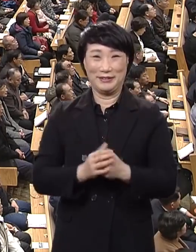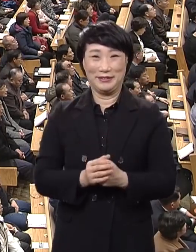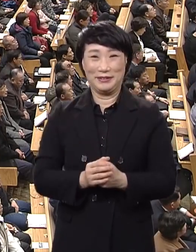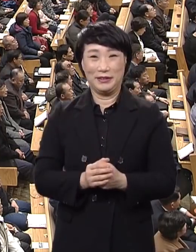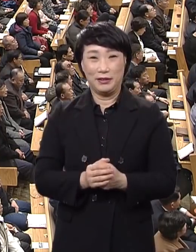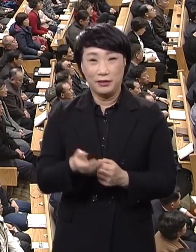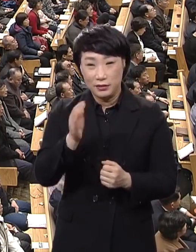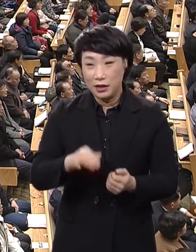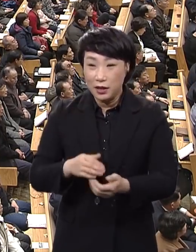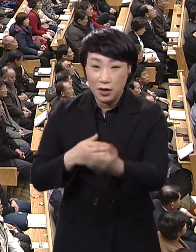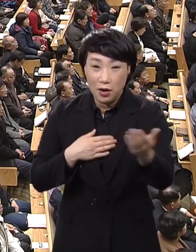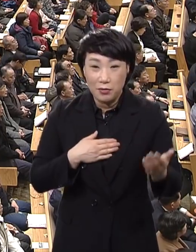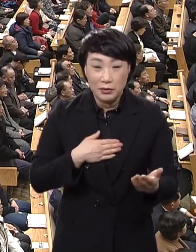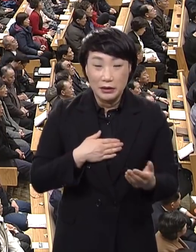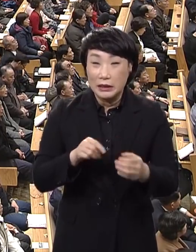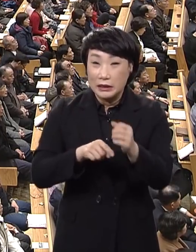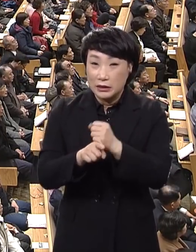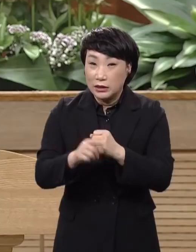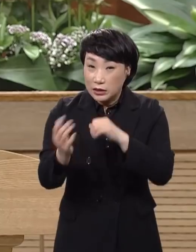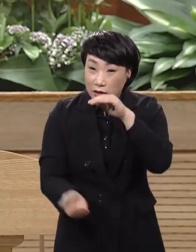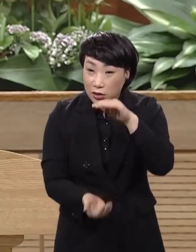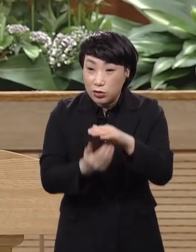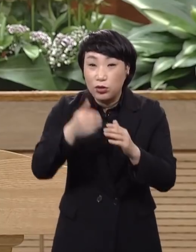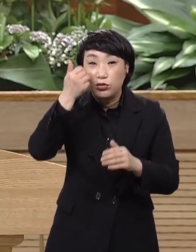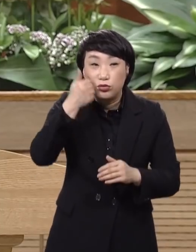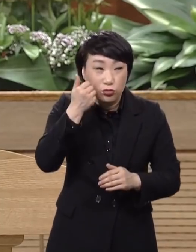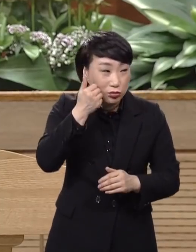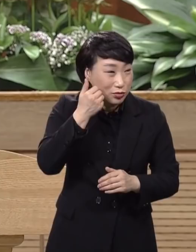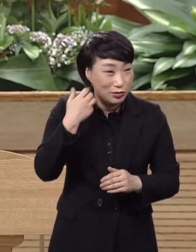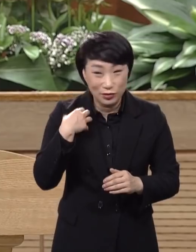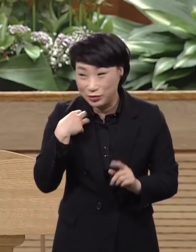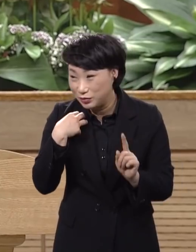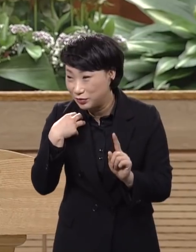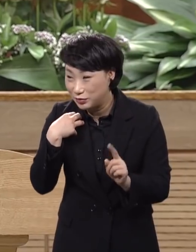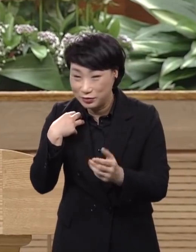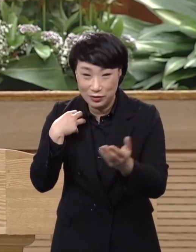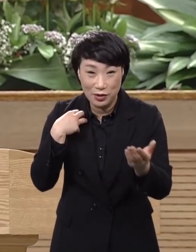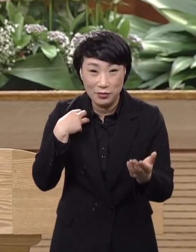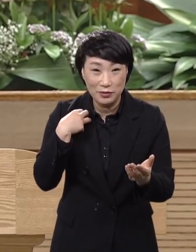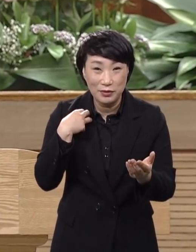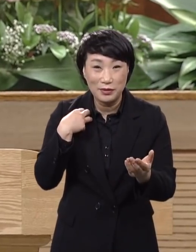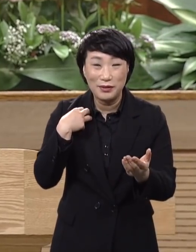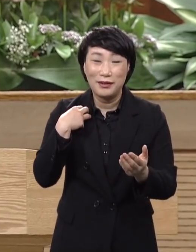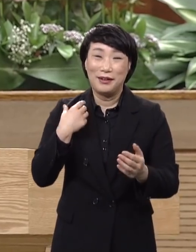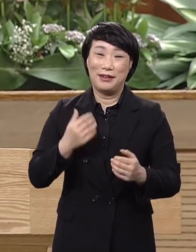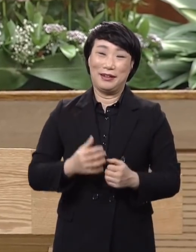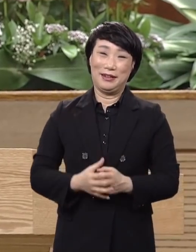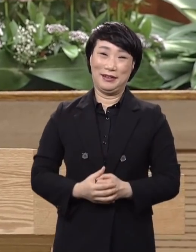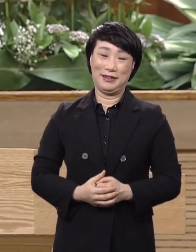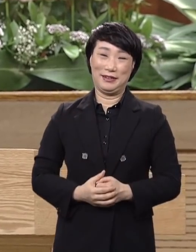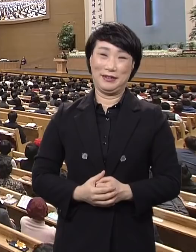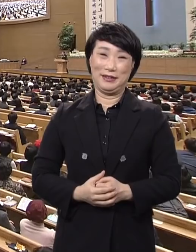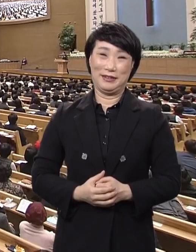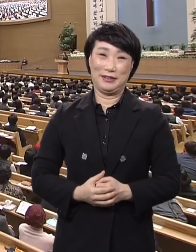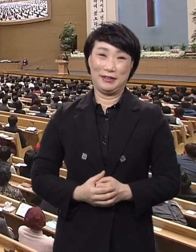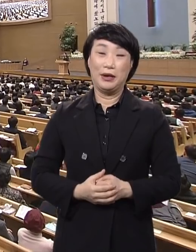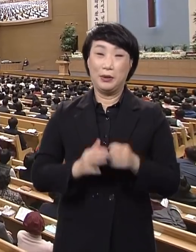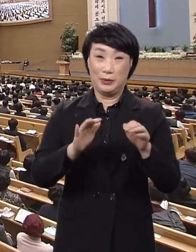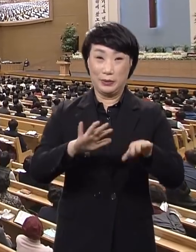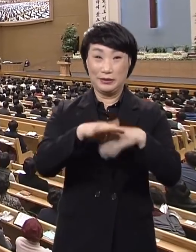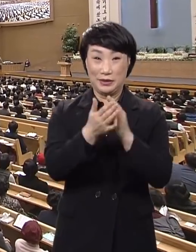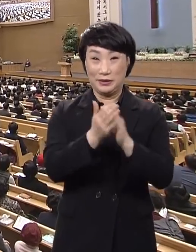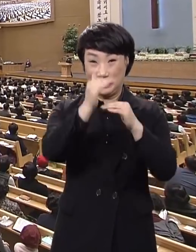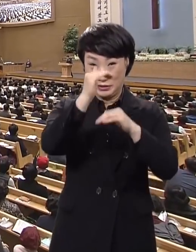할렐루야. 근데 이 뜻을 이루신 분이 누가 있는가? 이루시는 분이 누가 있는가?